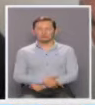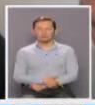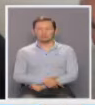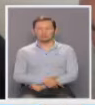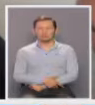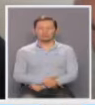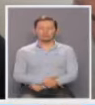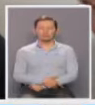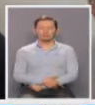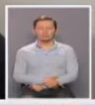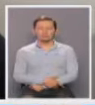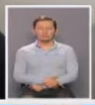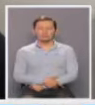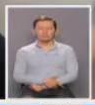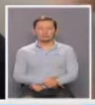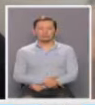білімменен